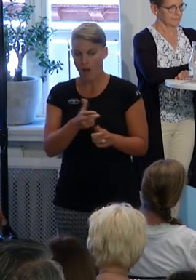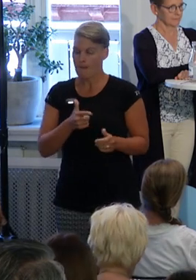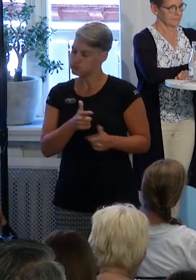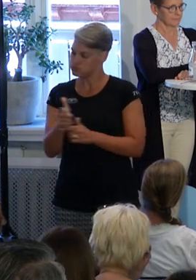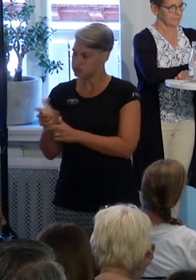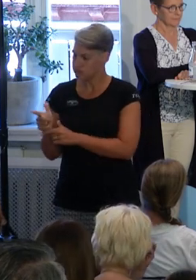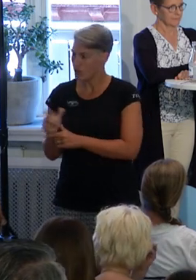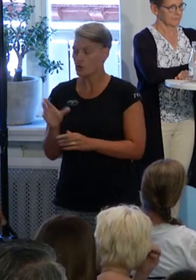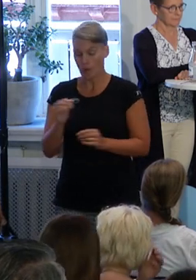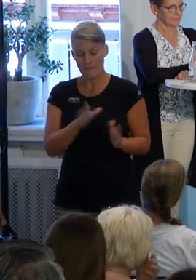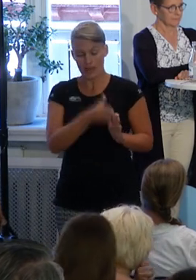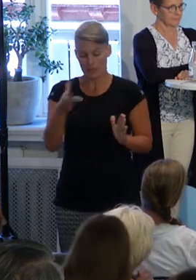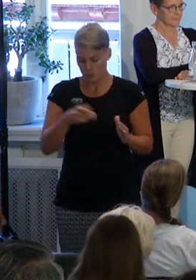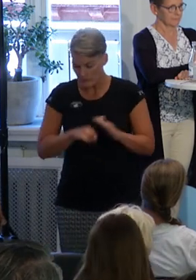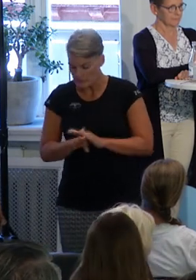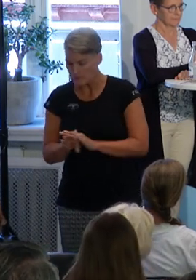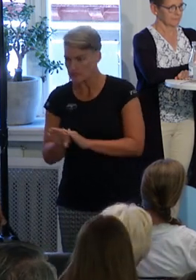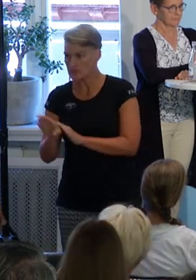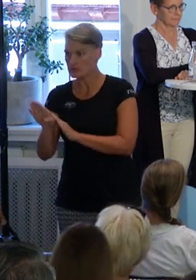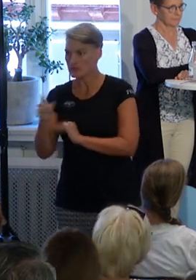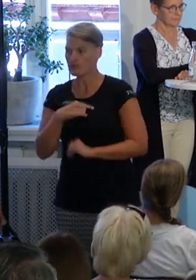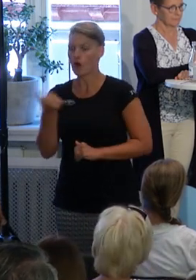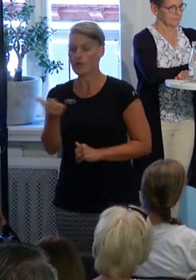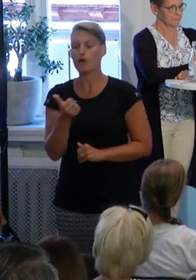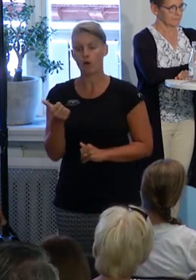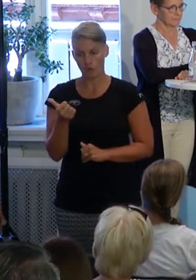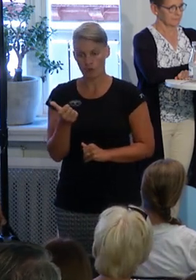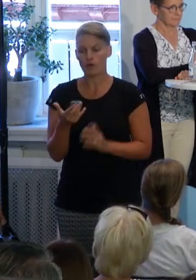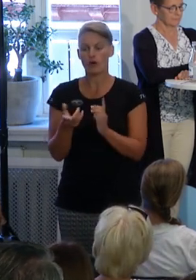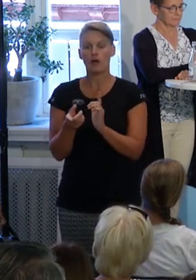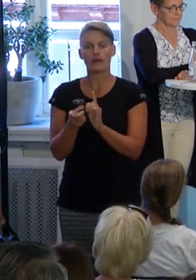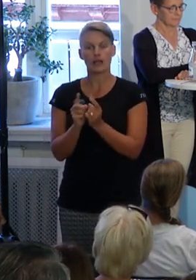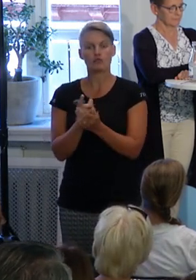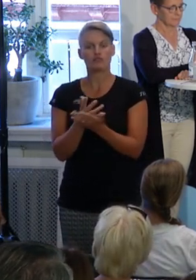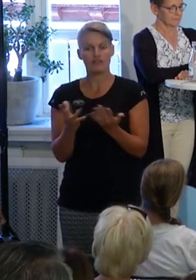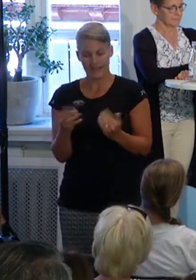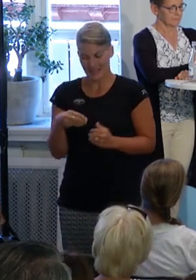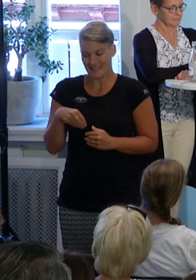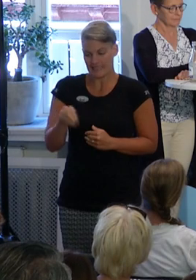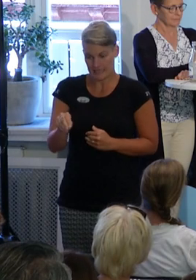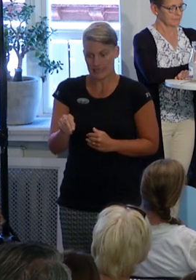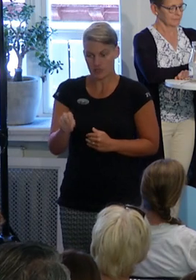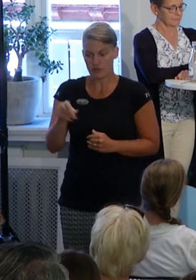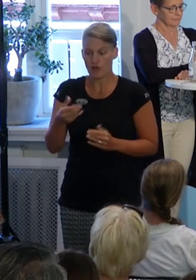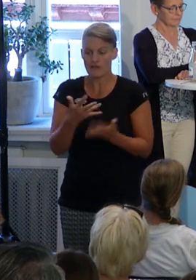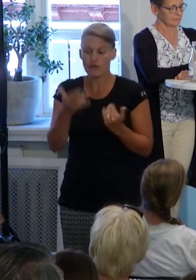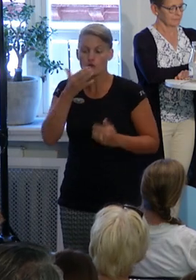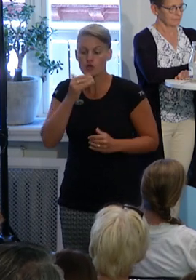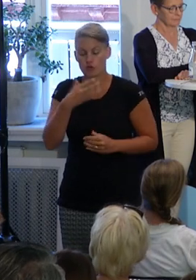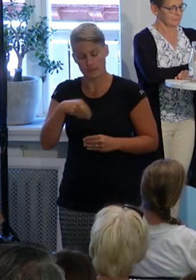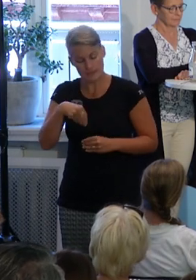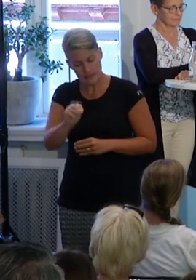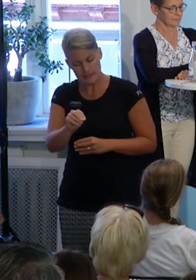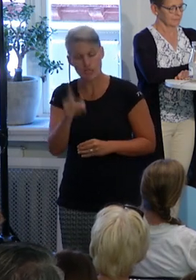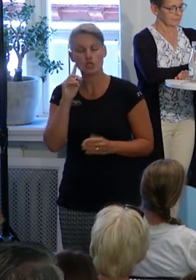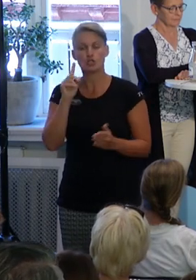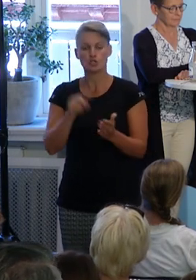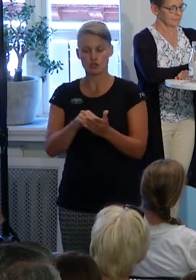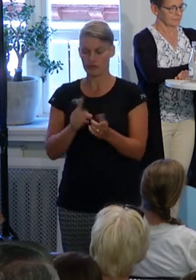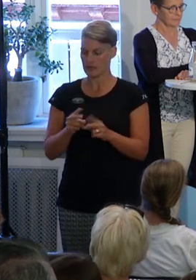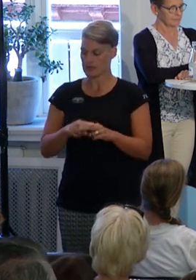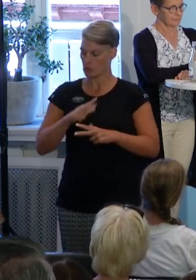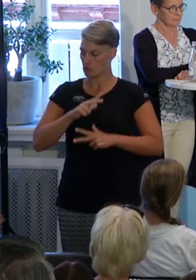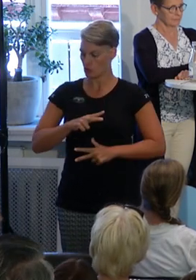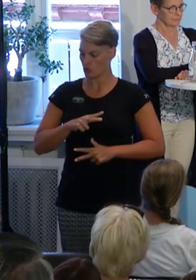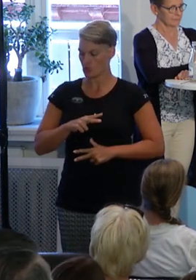perioder när det går upp, så har vi också ett behov av att placera fler barn, insatser för fler unga, för att säkra att man faktiskt